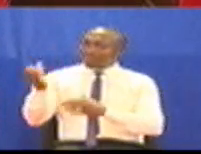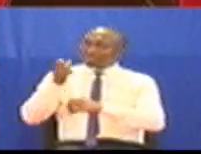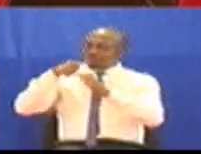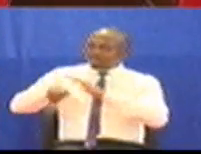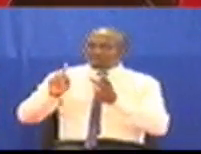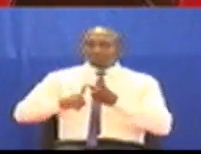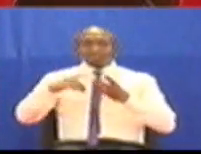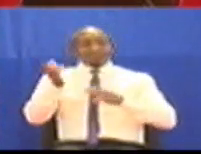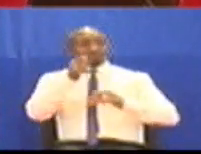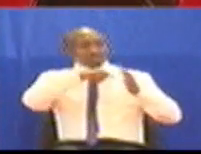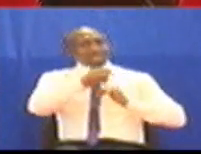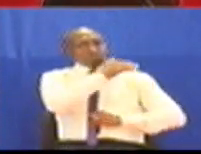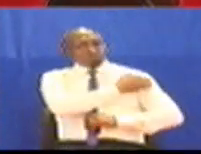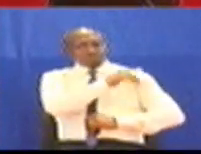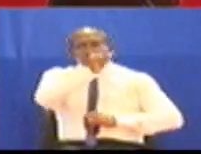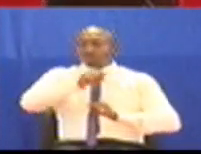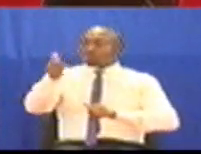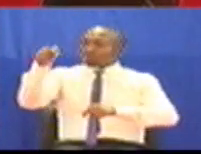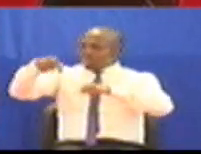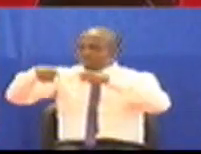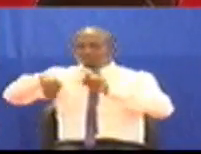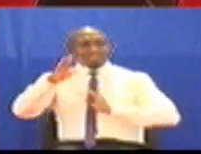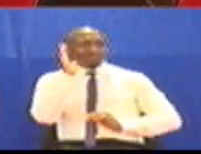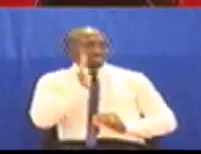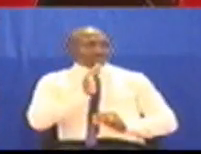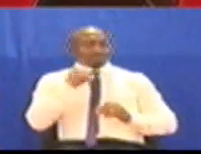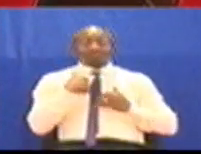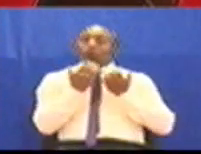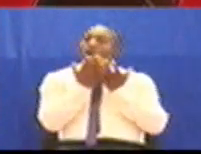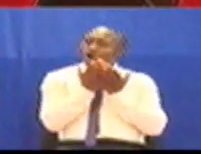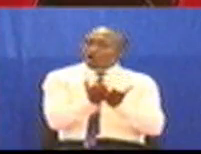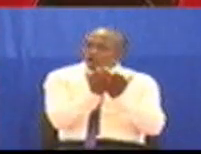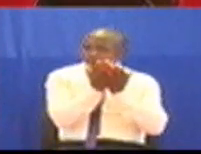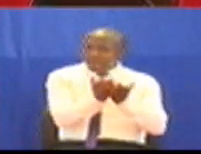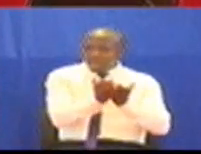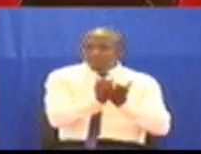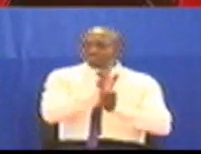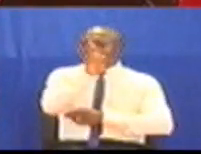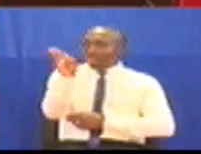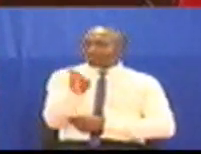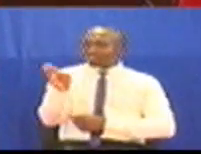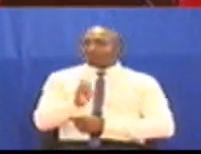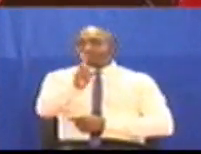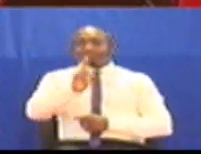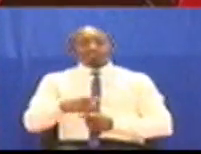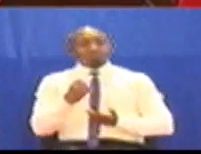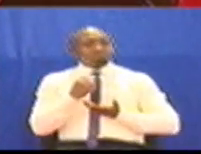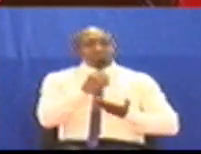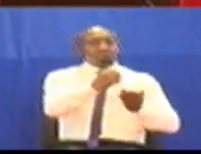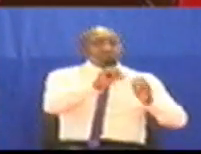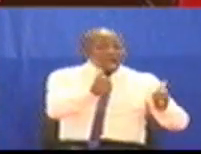ajili ya kuhudumia hawa watu walemavu na vijana. Tunaomba sana mheshimiwa naibu spika, halmashauri ambazo hazitengi hizi